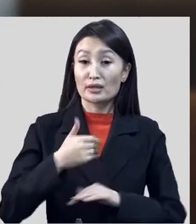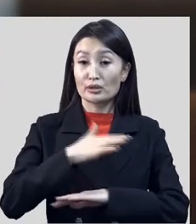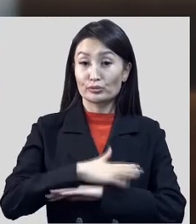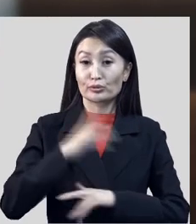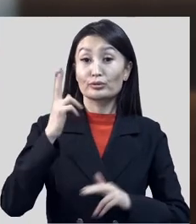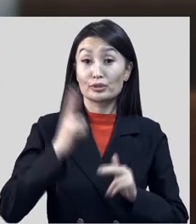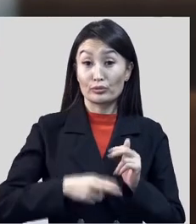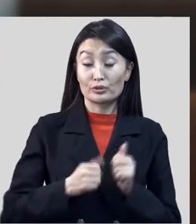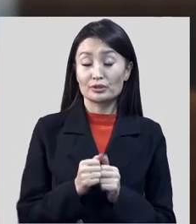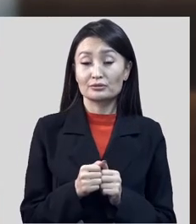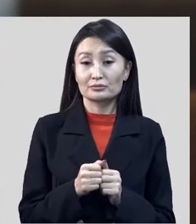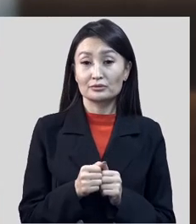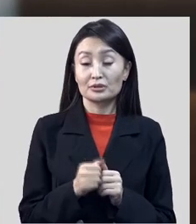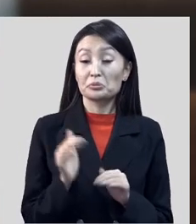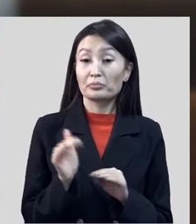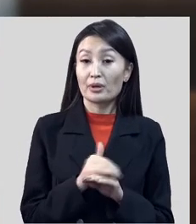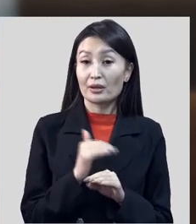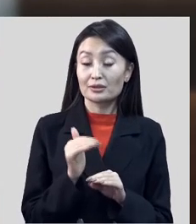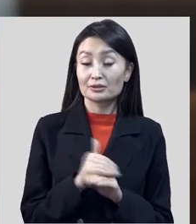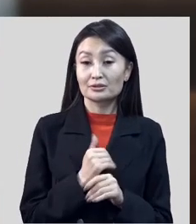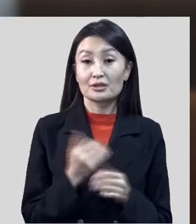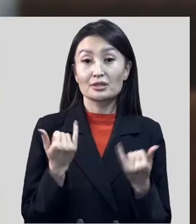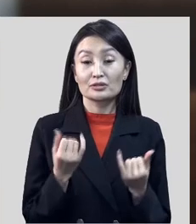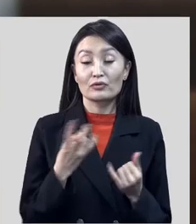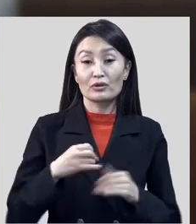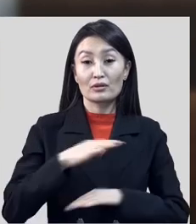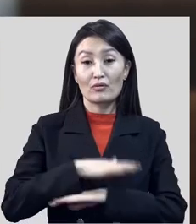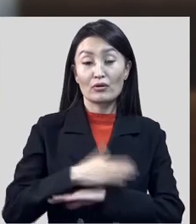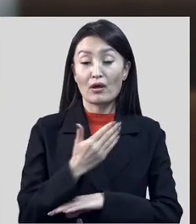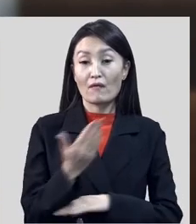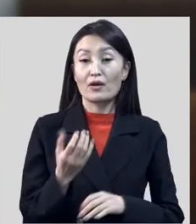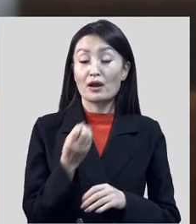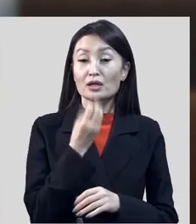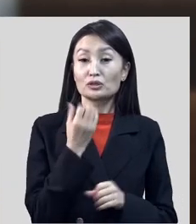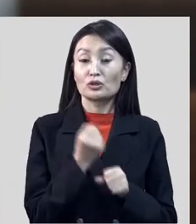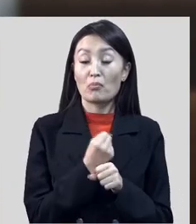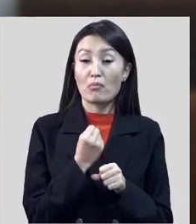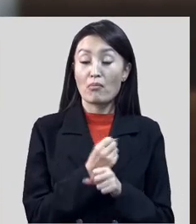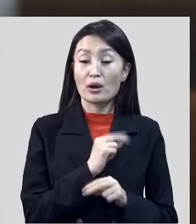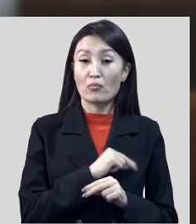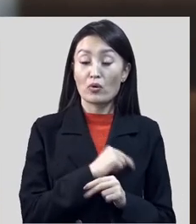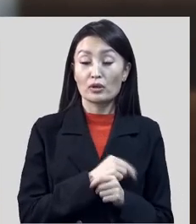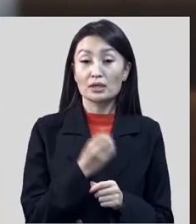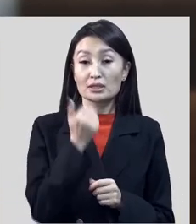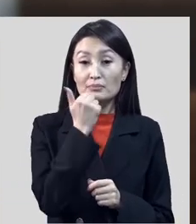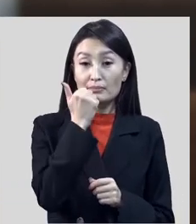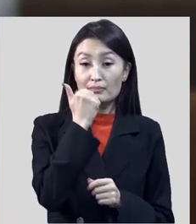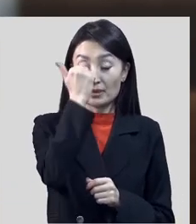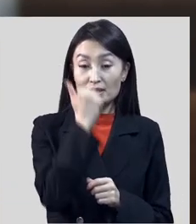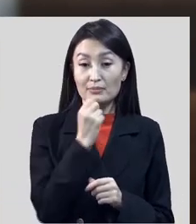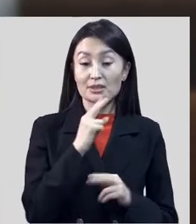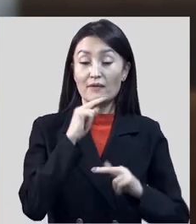закончен молодцы сегодня на уроке вы хорошо поработали спасибо за внимание